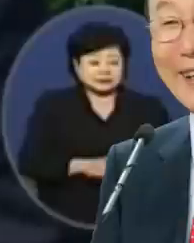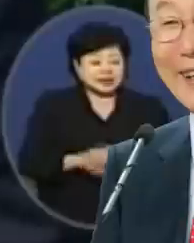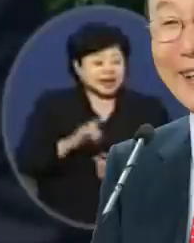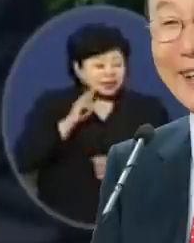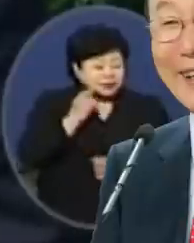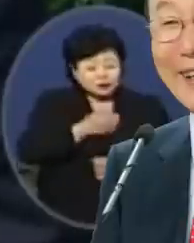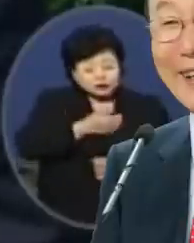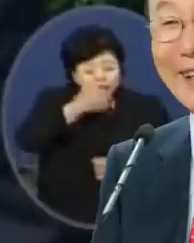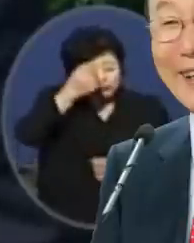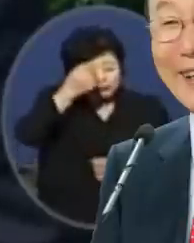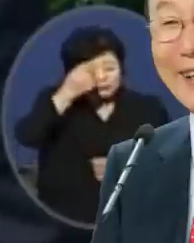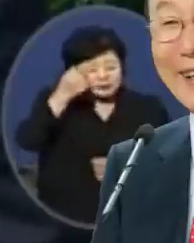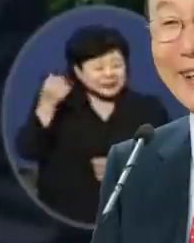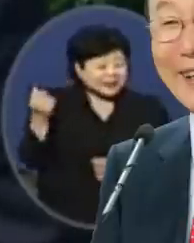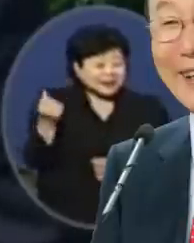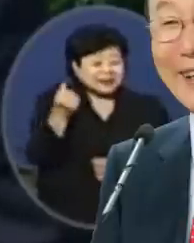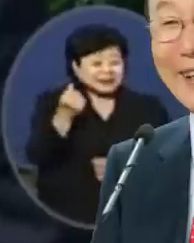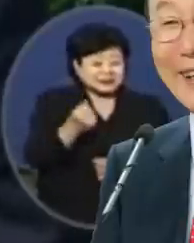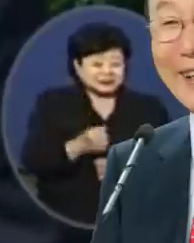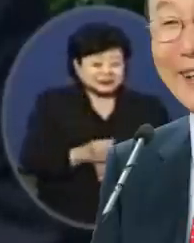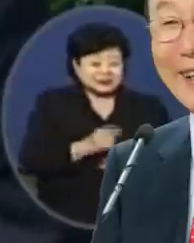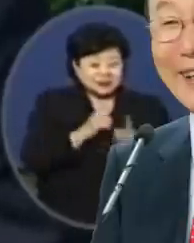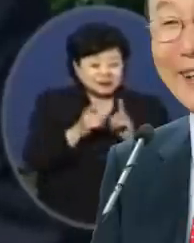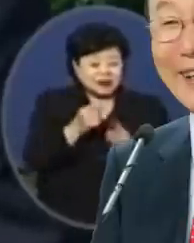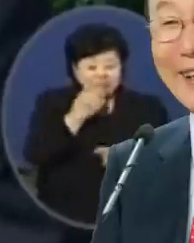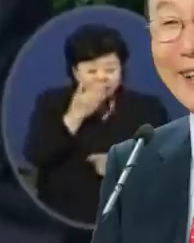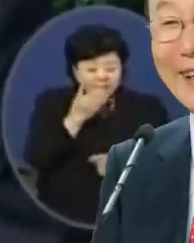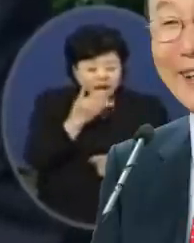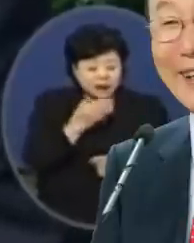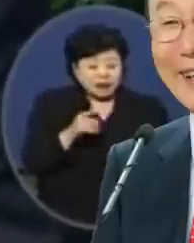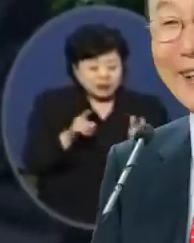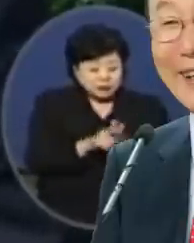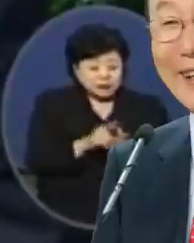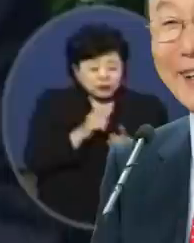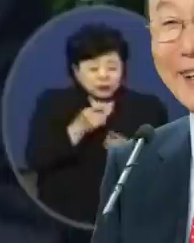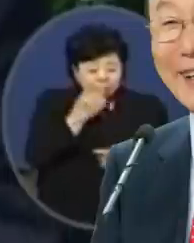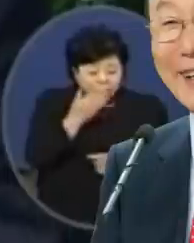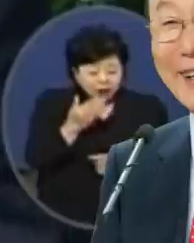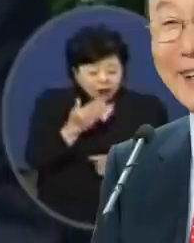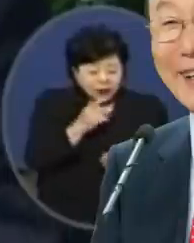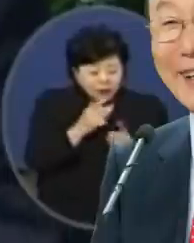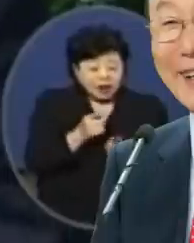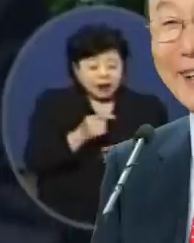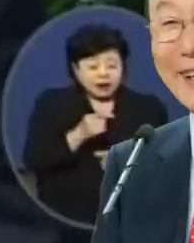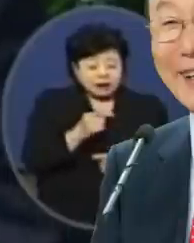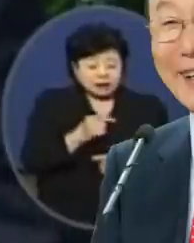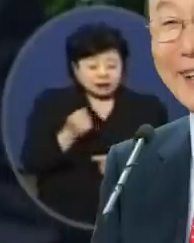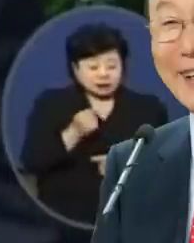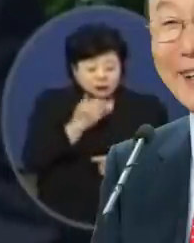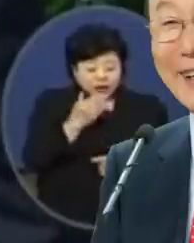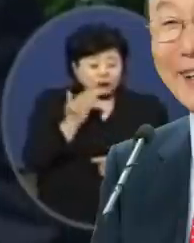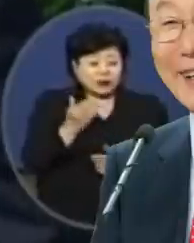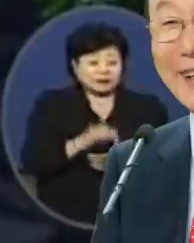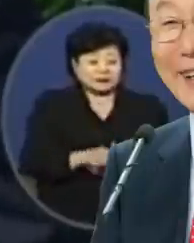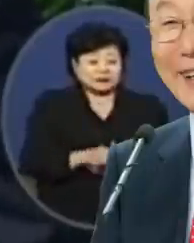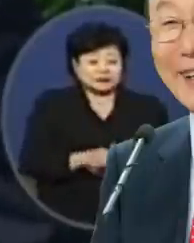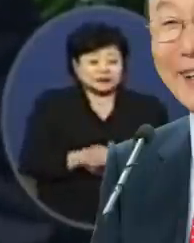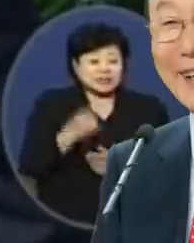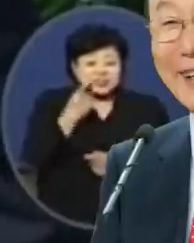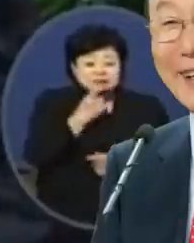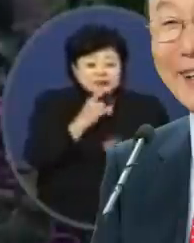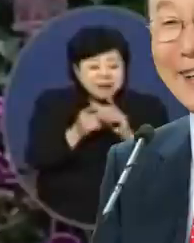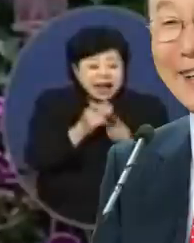아름다운 꿈을 지키는 것도 말로서 할 수 있고 믿음도 말로서 할 수 있고 말도 말로서 할 수 있는 것입니다. 내 입에